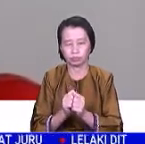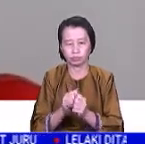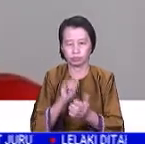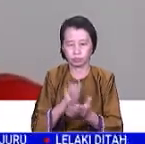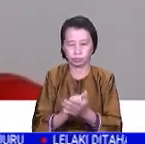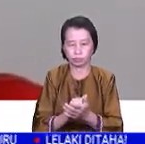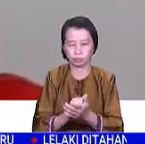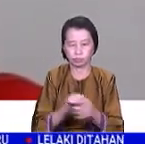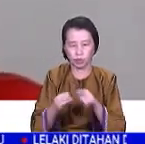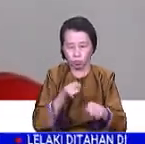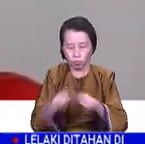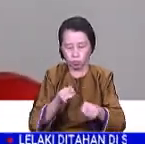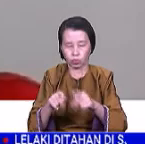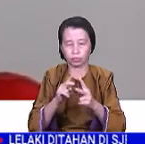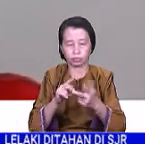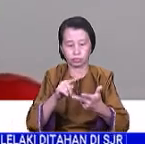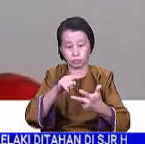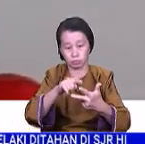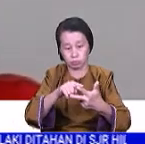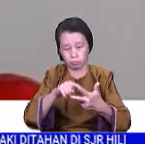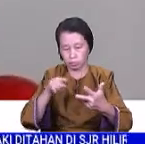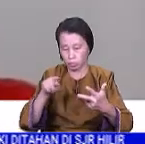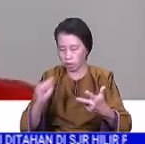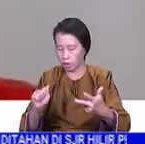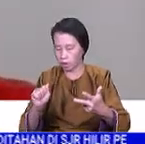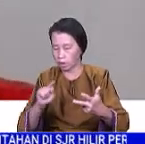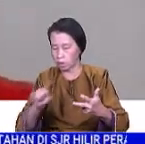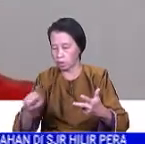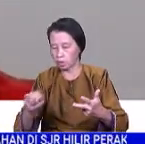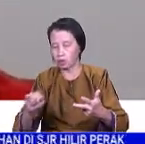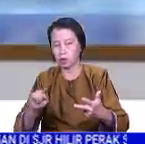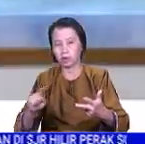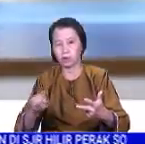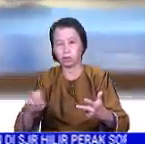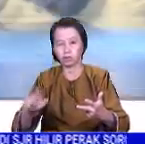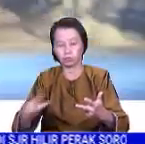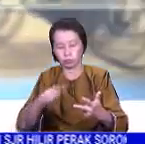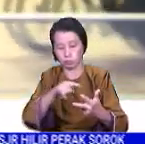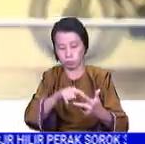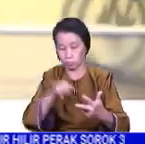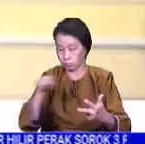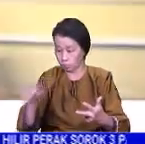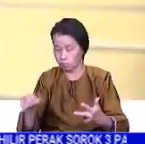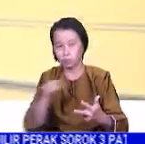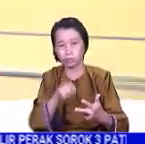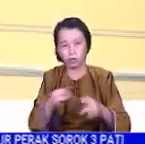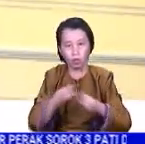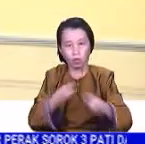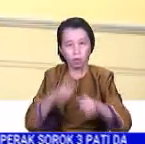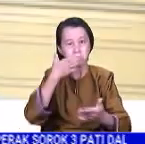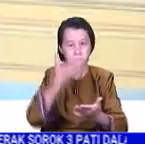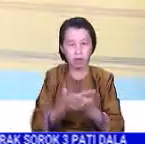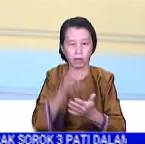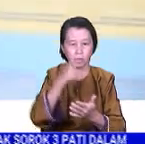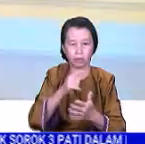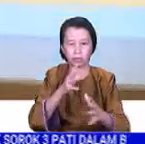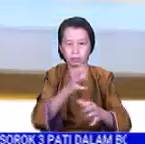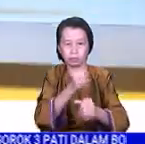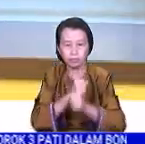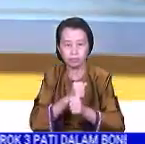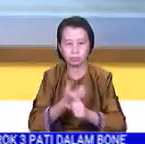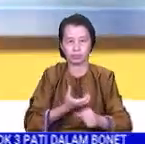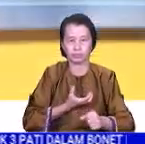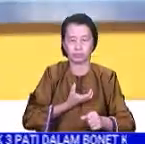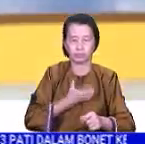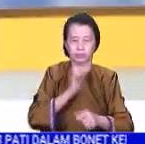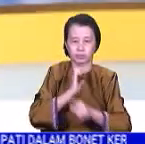satu spiring yang amat baik untuk kita melihatkan mengurangkan beban sebenarnya kepada Azizul untuk deliver pingat emas.